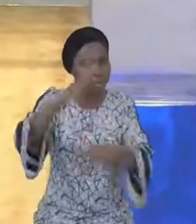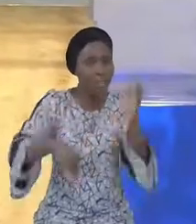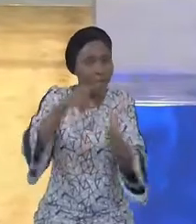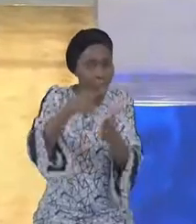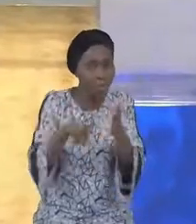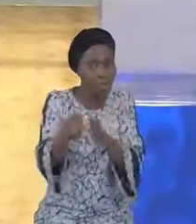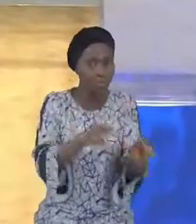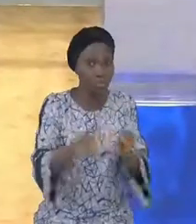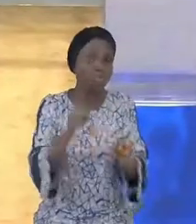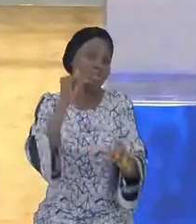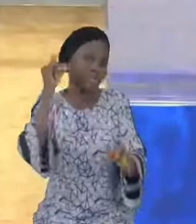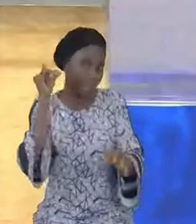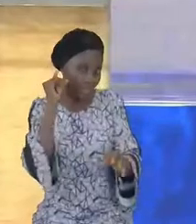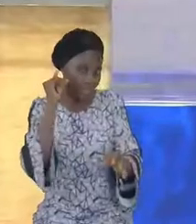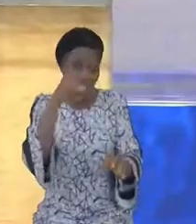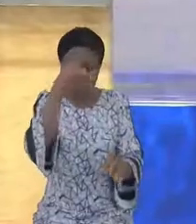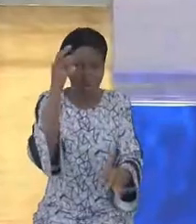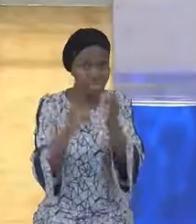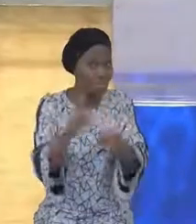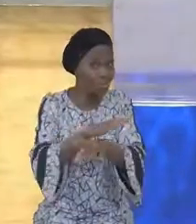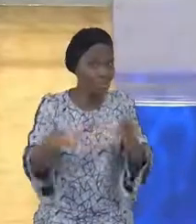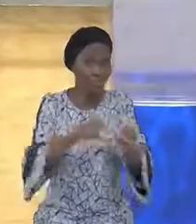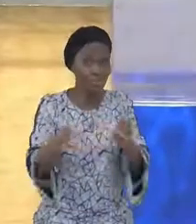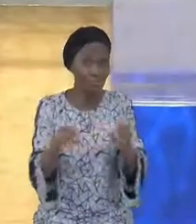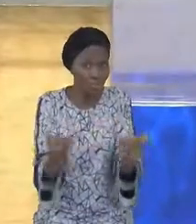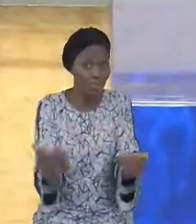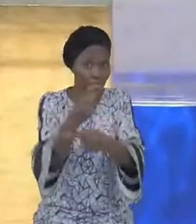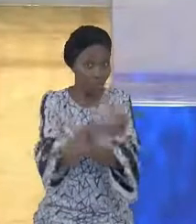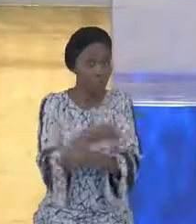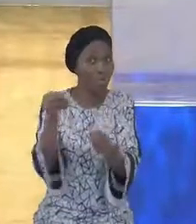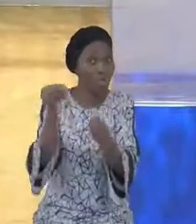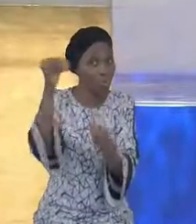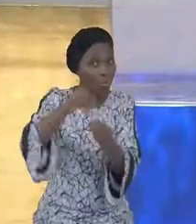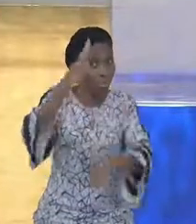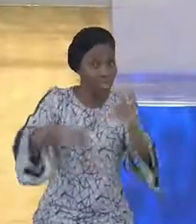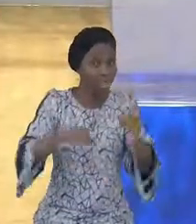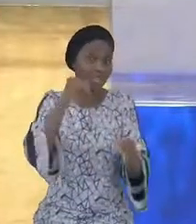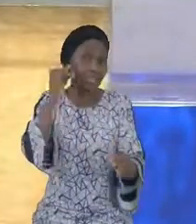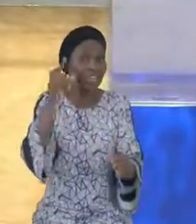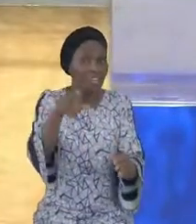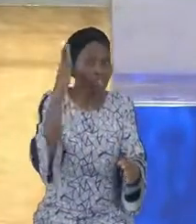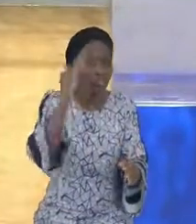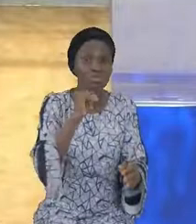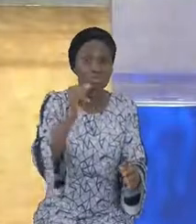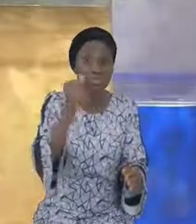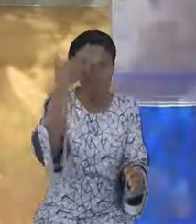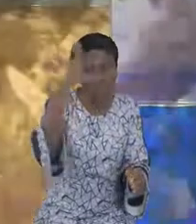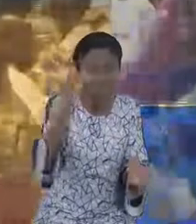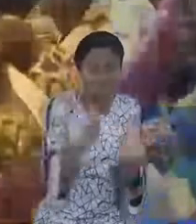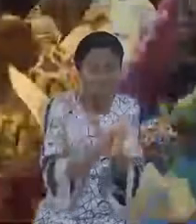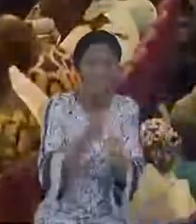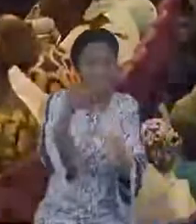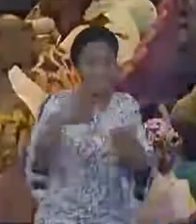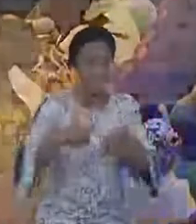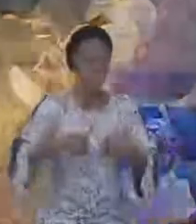ce que vous avez fait hier. Si vous ne faites pas aujourd'hui plus qu'hier, vous n'allez pas connaître, savoir que le pouvoir est là,